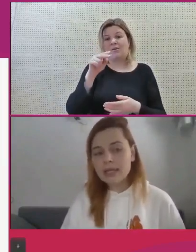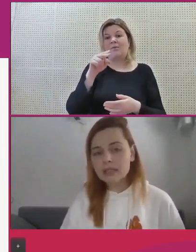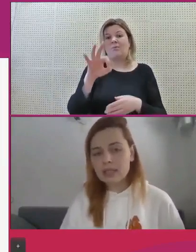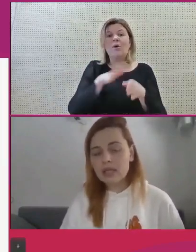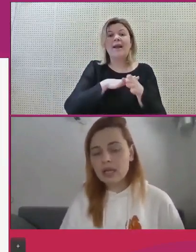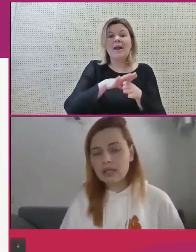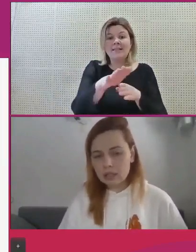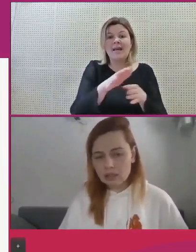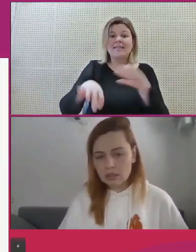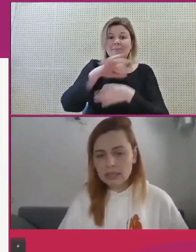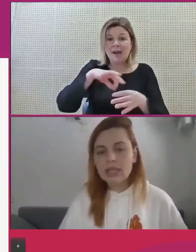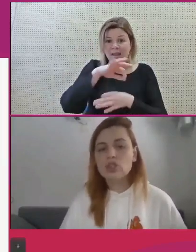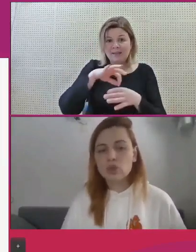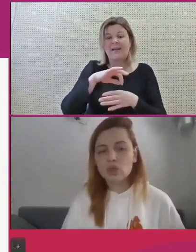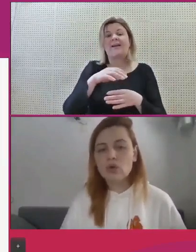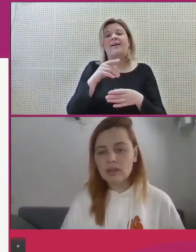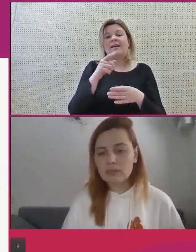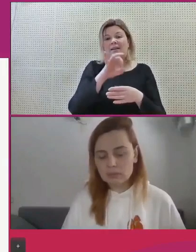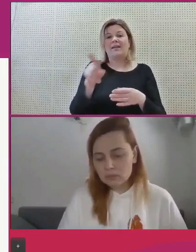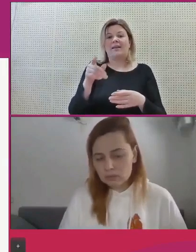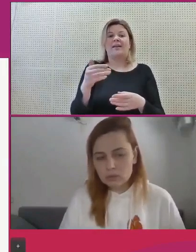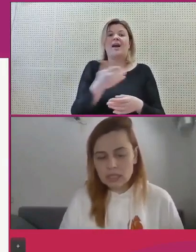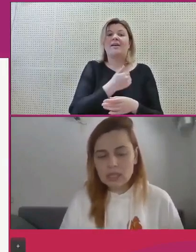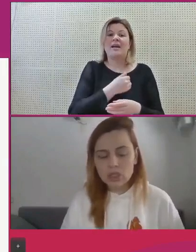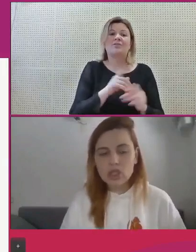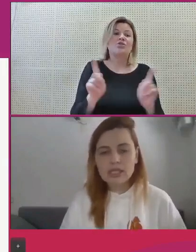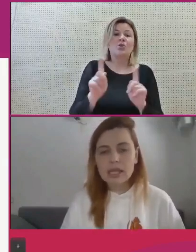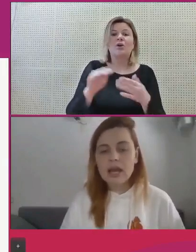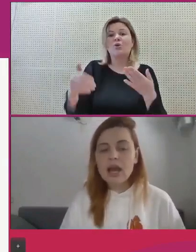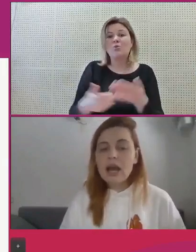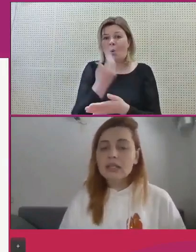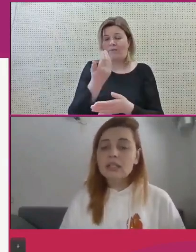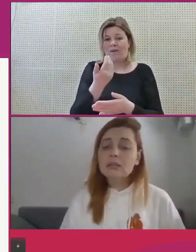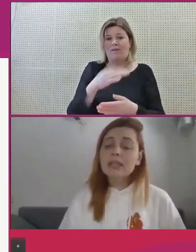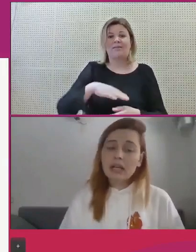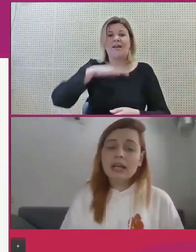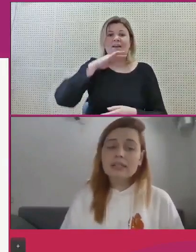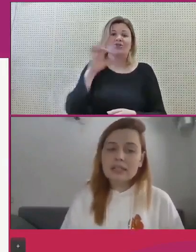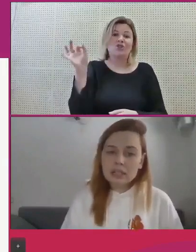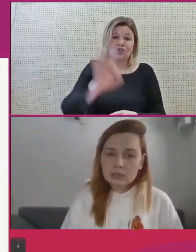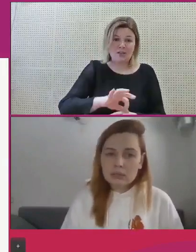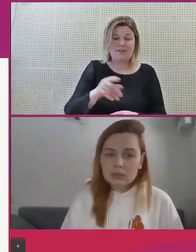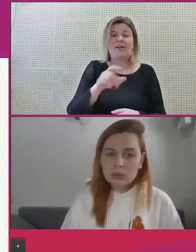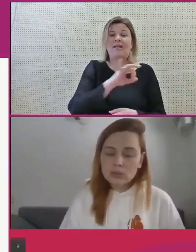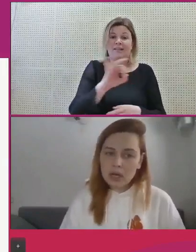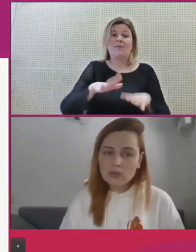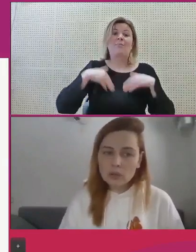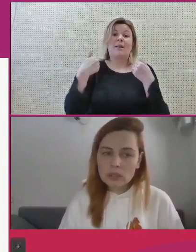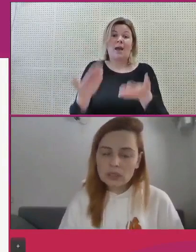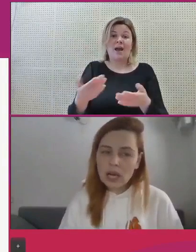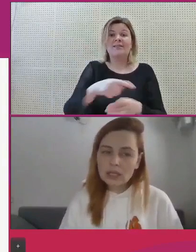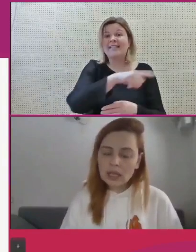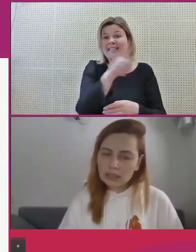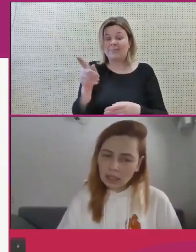реализации проекта, да, они хотят что-то новое, ну, достаточно часто, и предлагать им, то есть